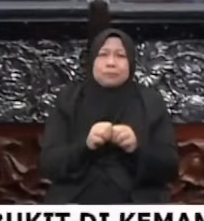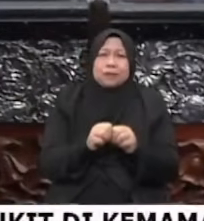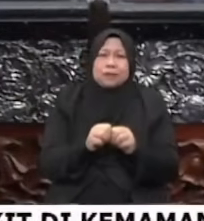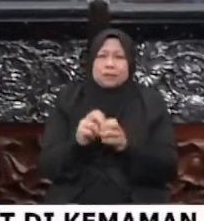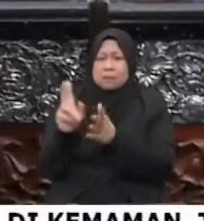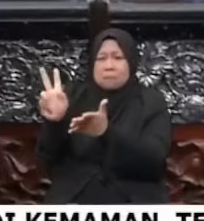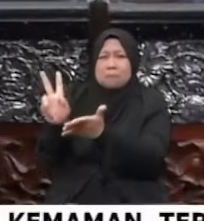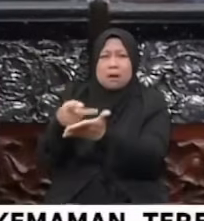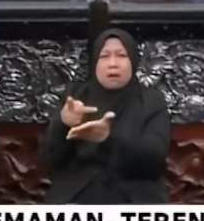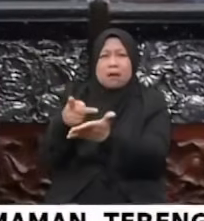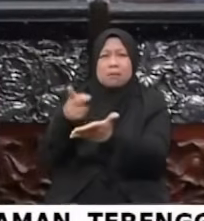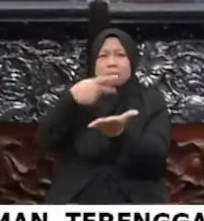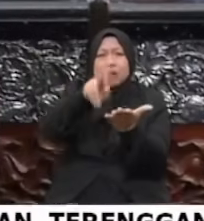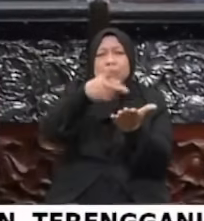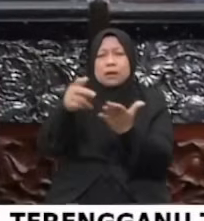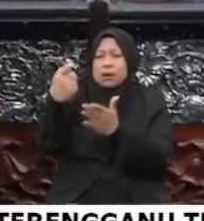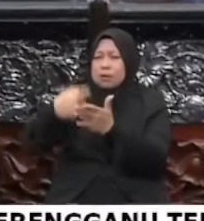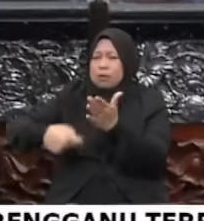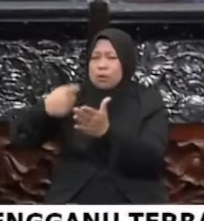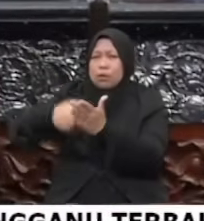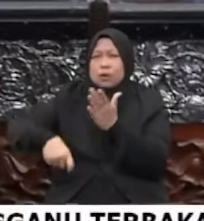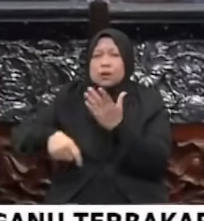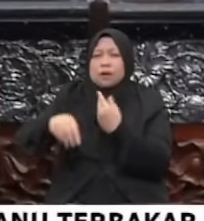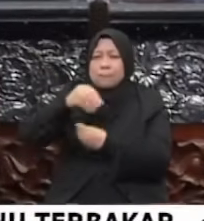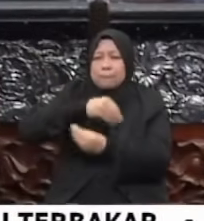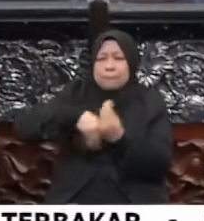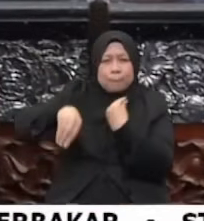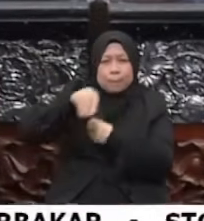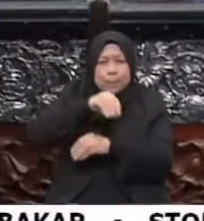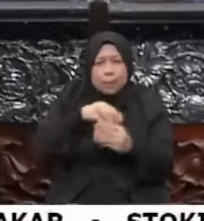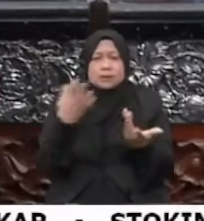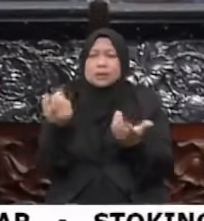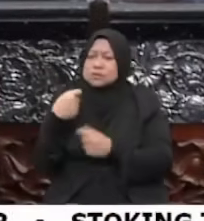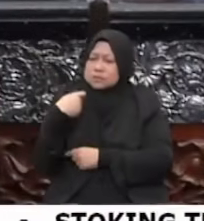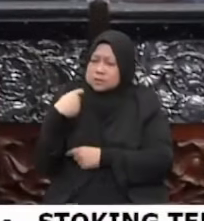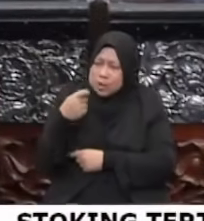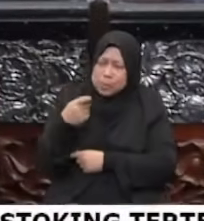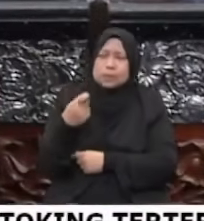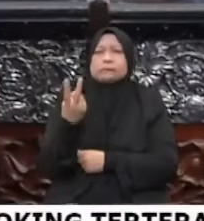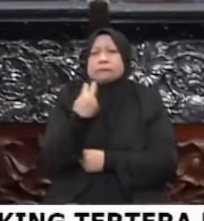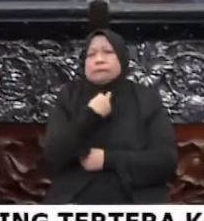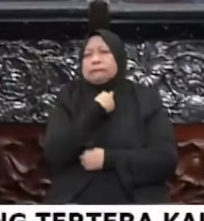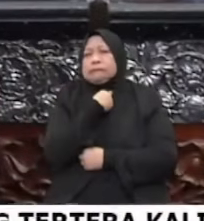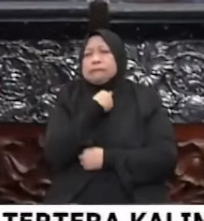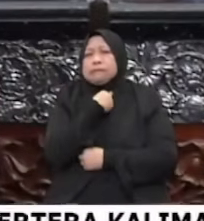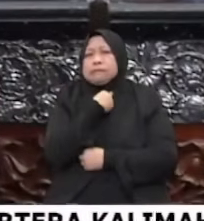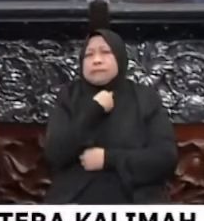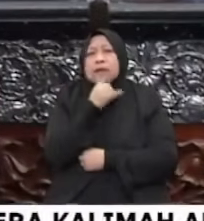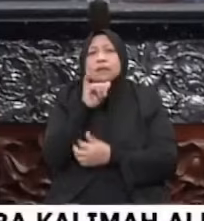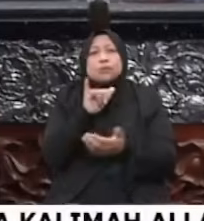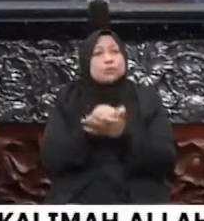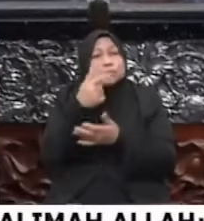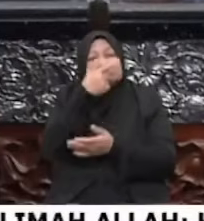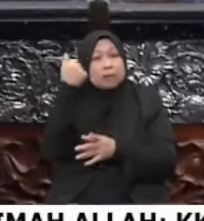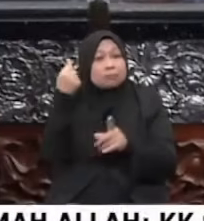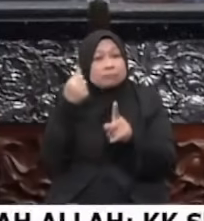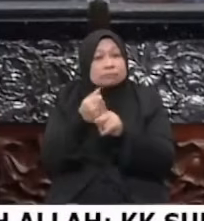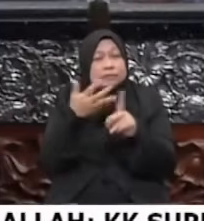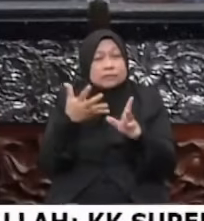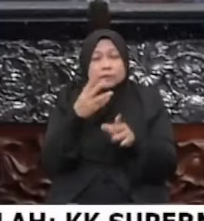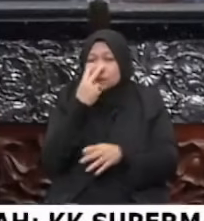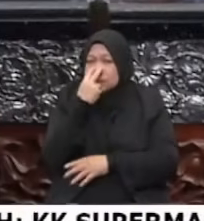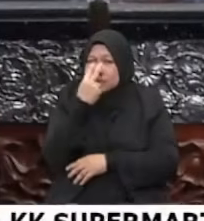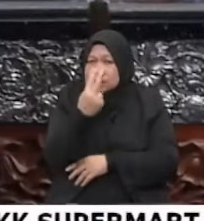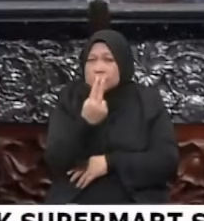membayar kos modal kos sewa itu sendiri pun belum dapat ni kesan daripada yang dapat